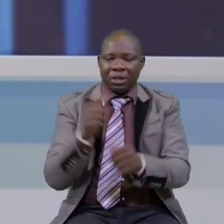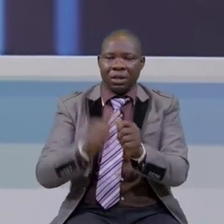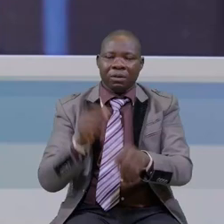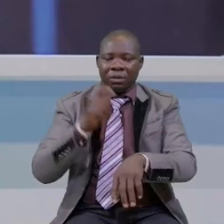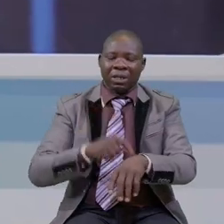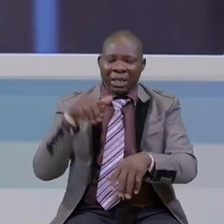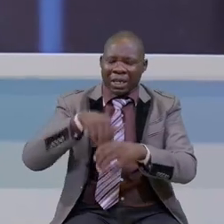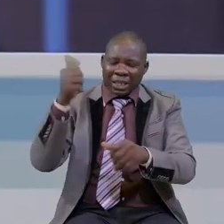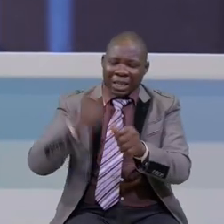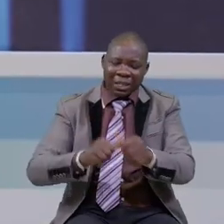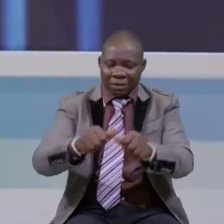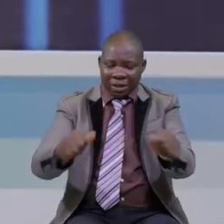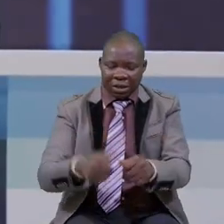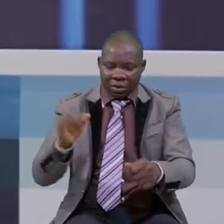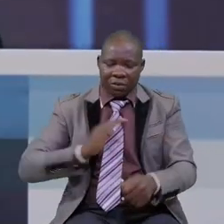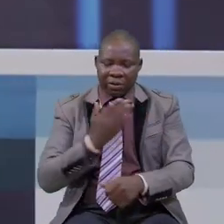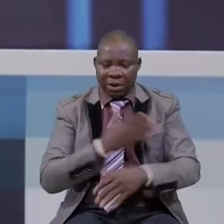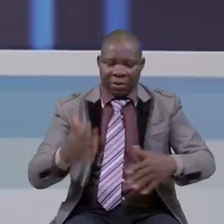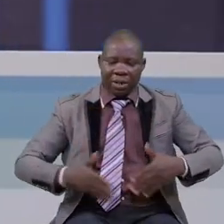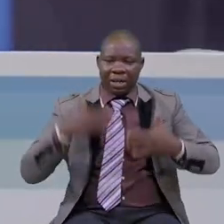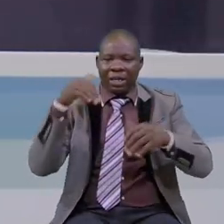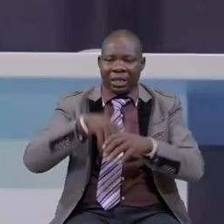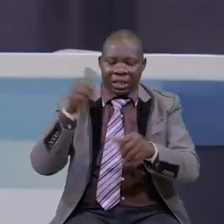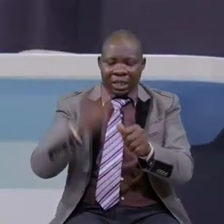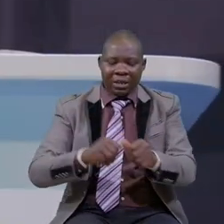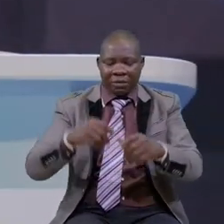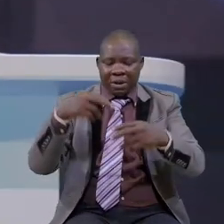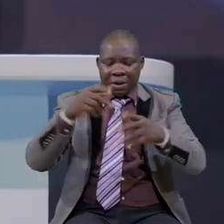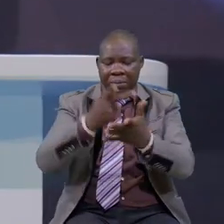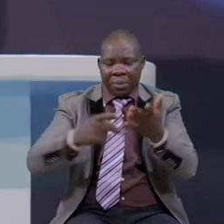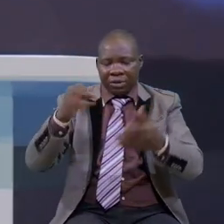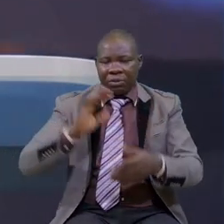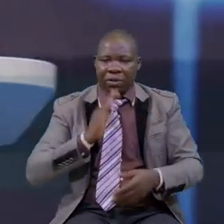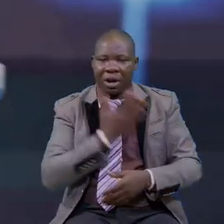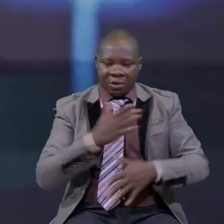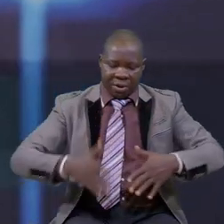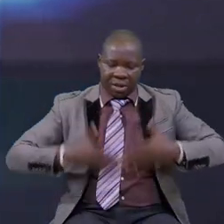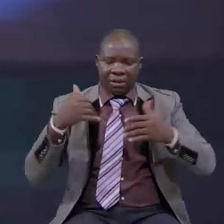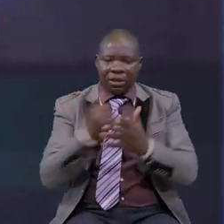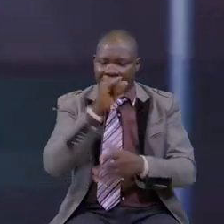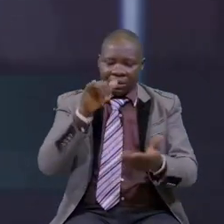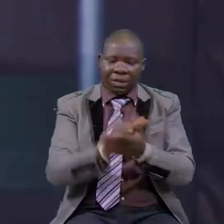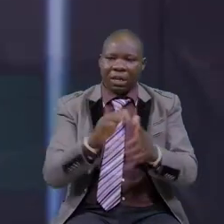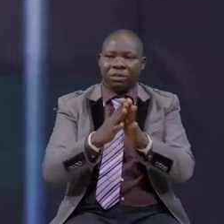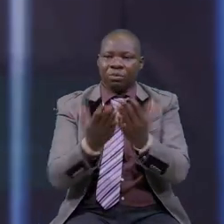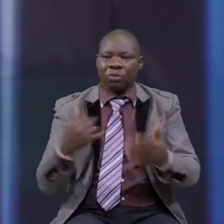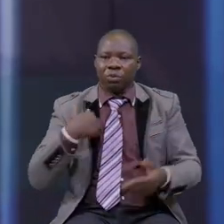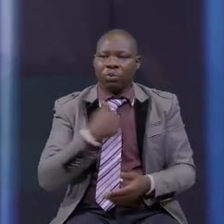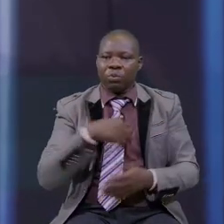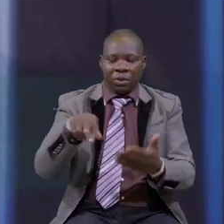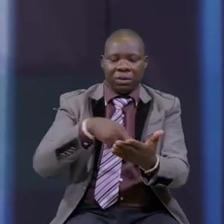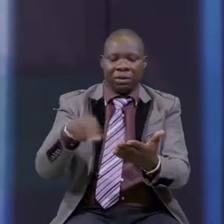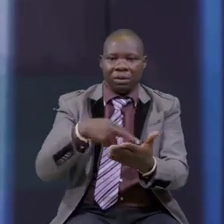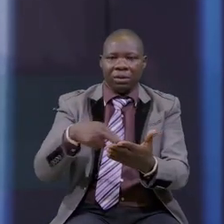chaque domaine de notre vie, dans chaque compartiment de notre vie. C'est ce livre que nous